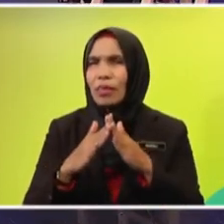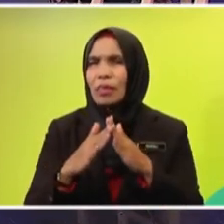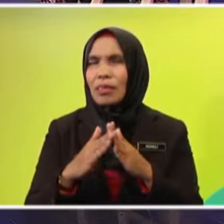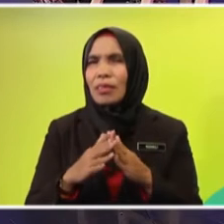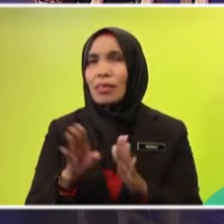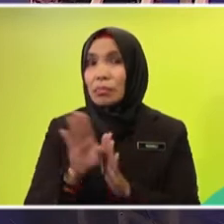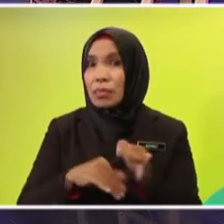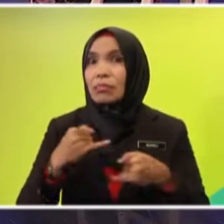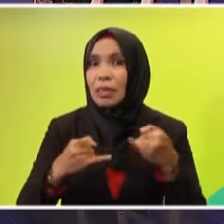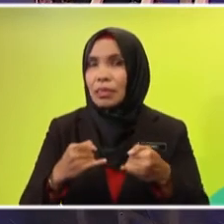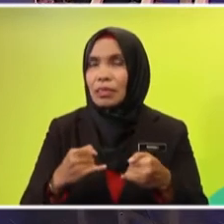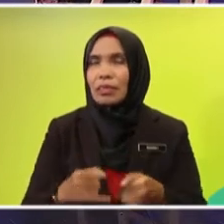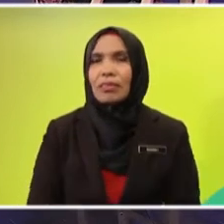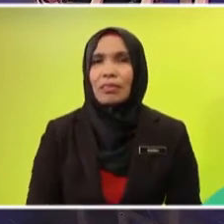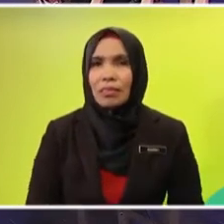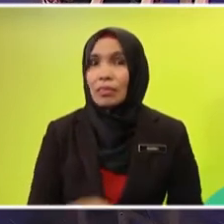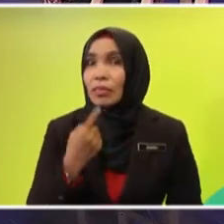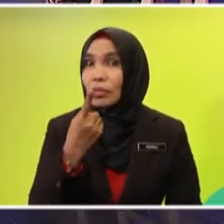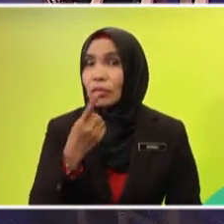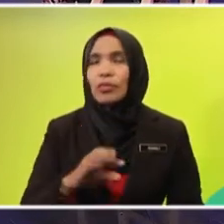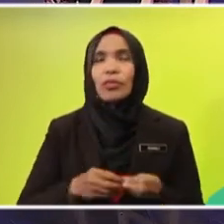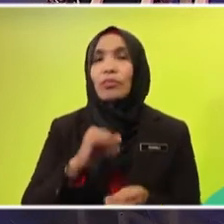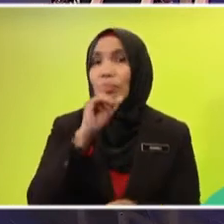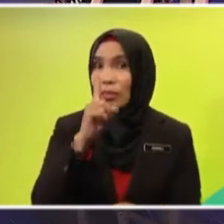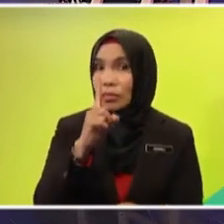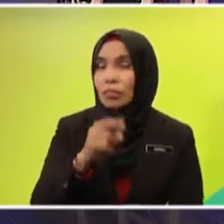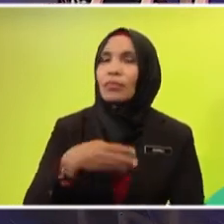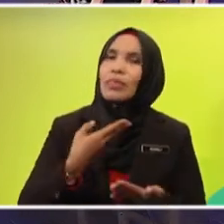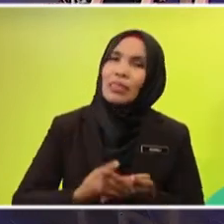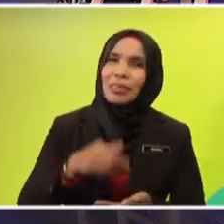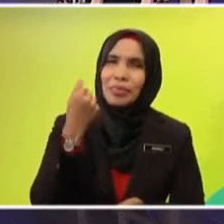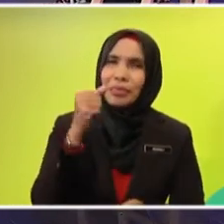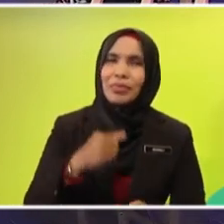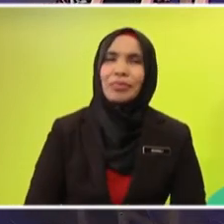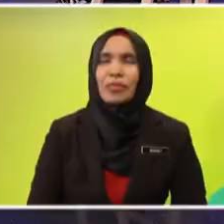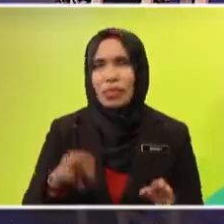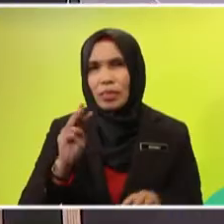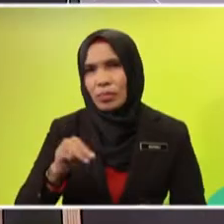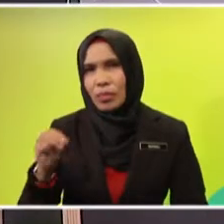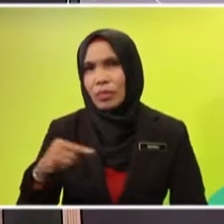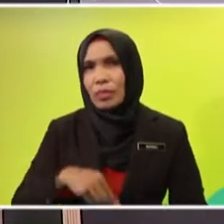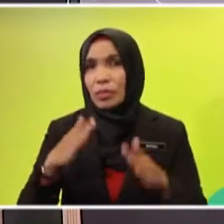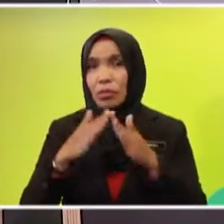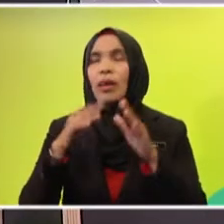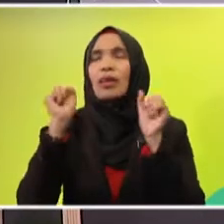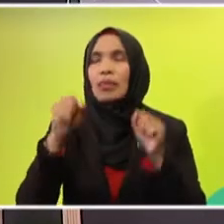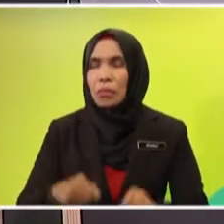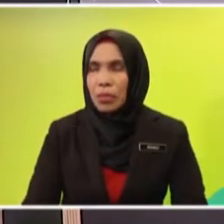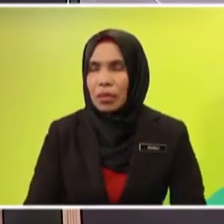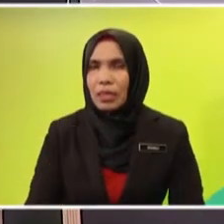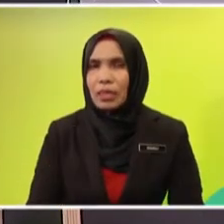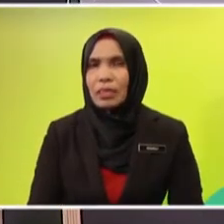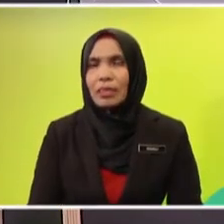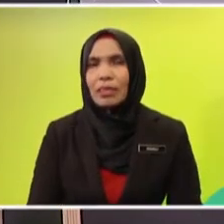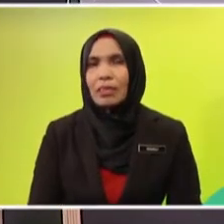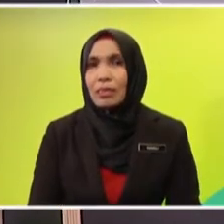mencair menyebut nomor satu sehingga 10 ini rumah boleh ulang darat itu by untuk mengukuhkan